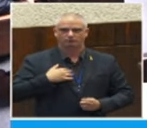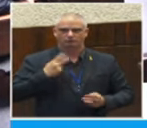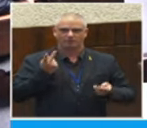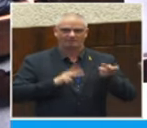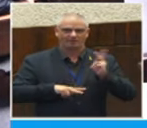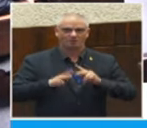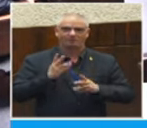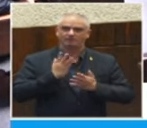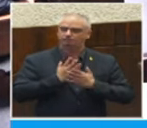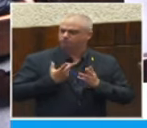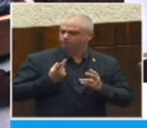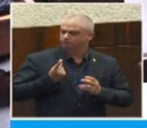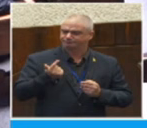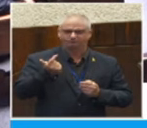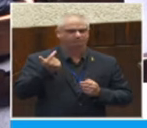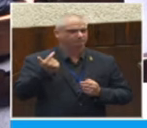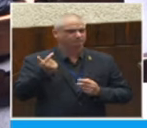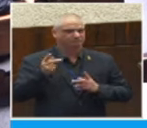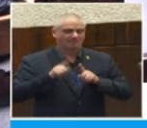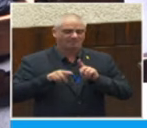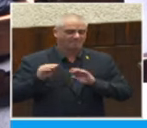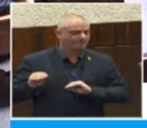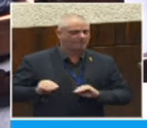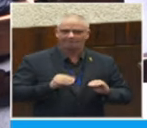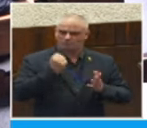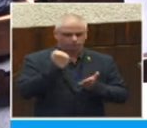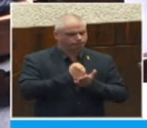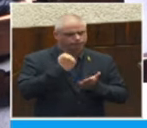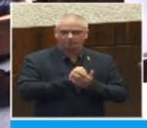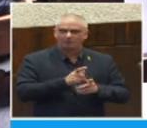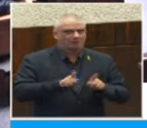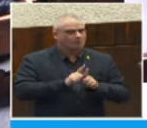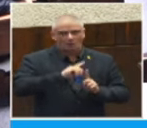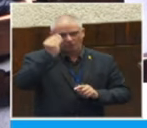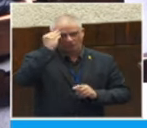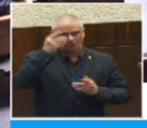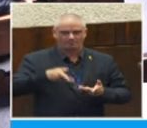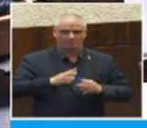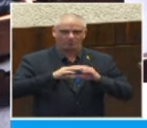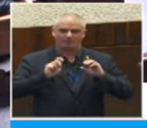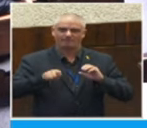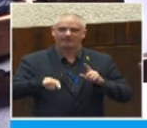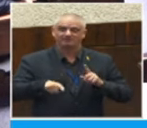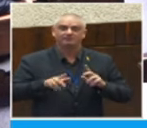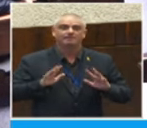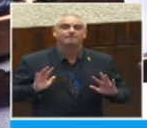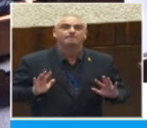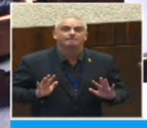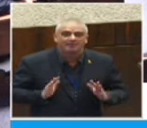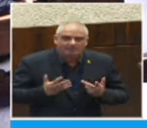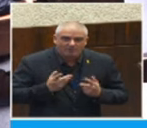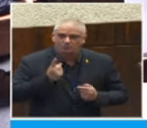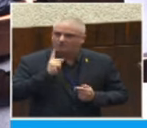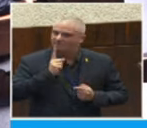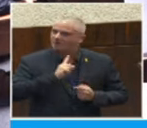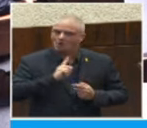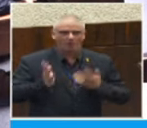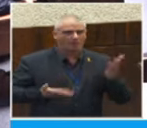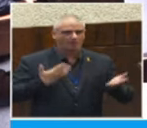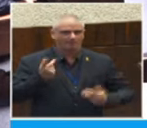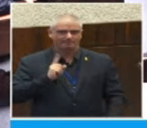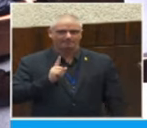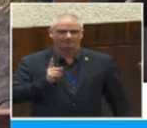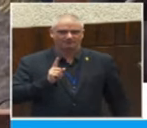במהירות, לעתים במהירות שלא זכורה כמותה בבית הזה. במהירות, אך לא בבזיזות.